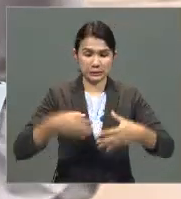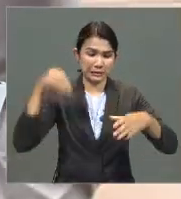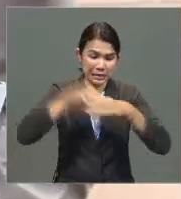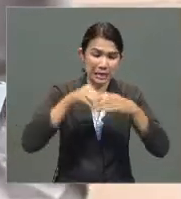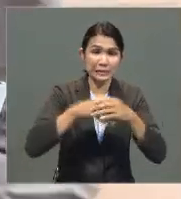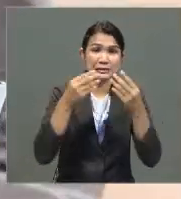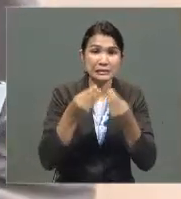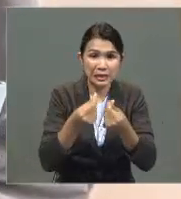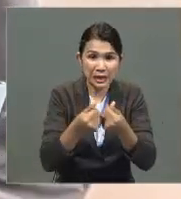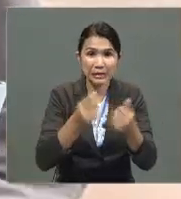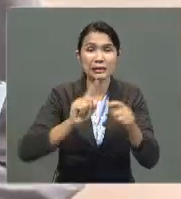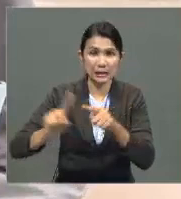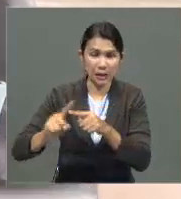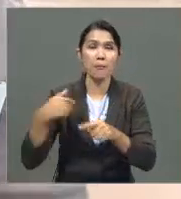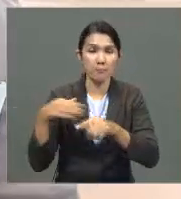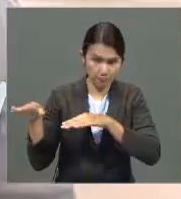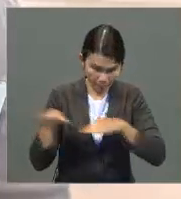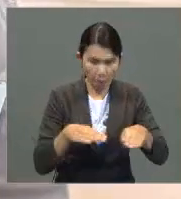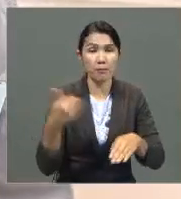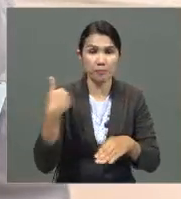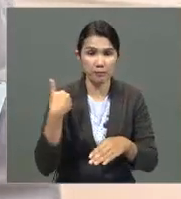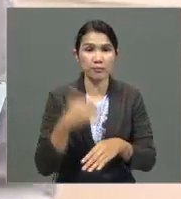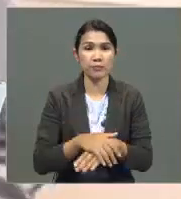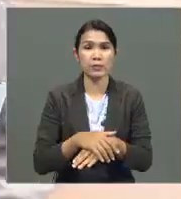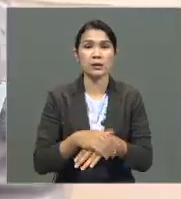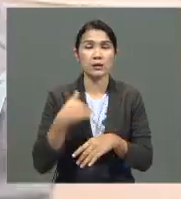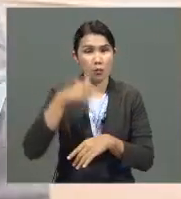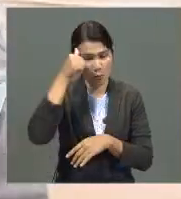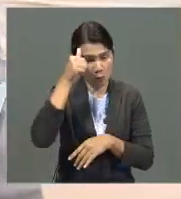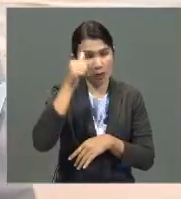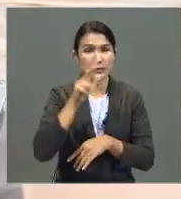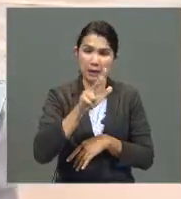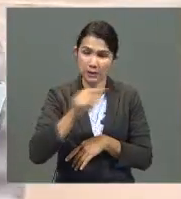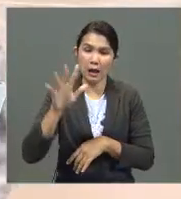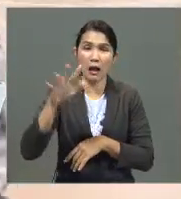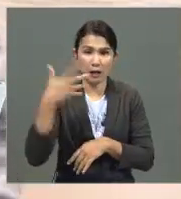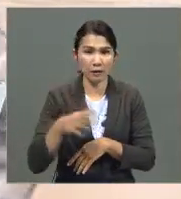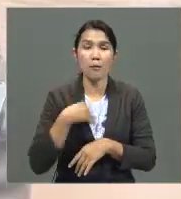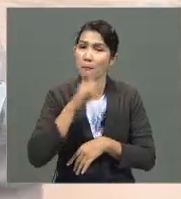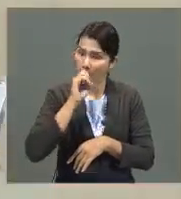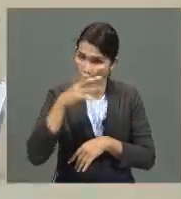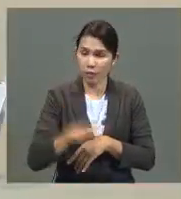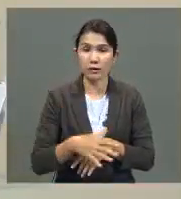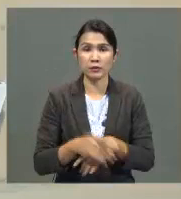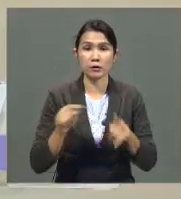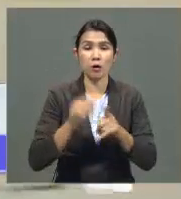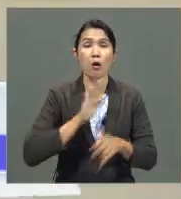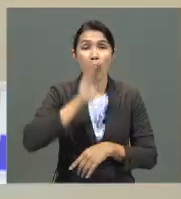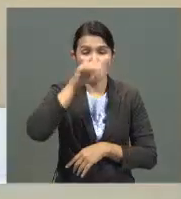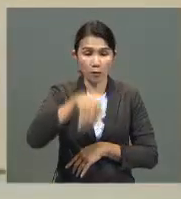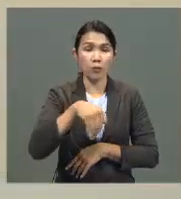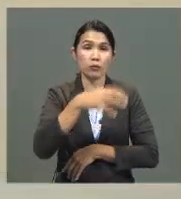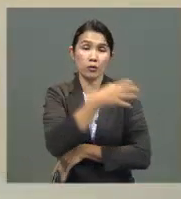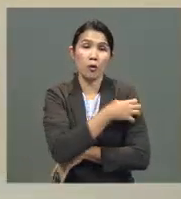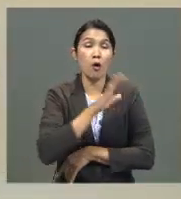อะไรสลายต่างๆนะเราทำพร้อมหมดเลยครับพร้อมเตรียมพร้อมมา 3วัน 500นะครับยืนยันได้เลยว่าในเขตเทศบาลเมือง